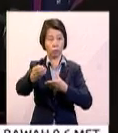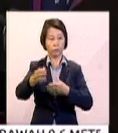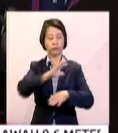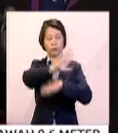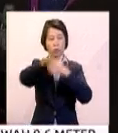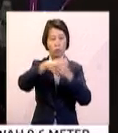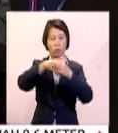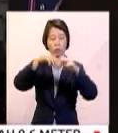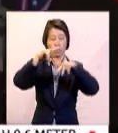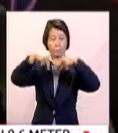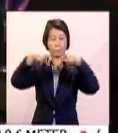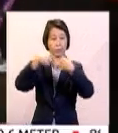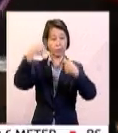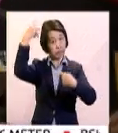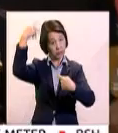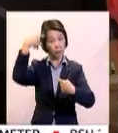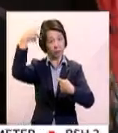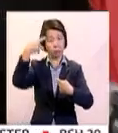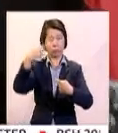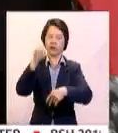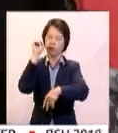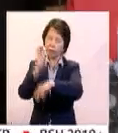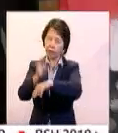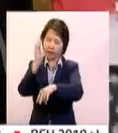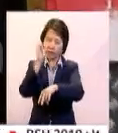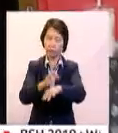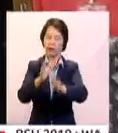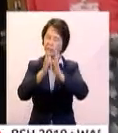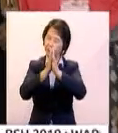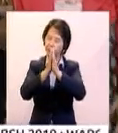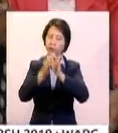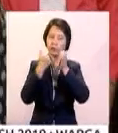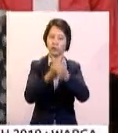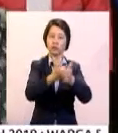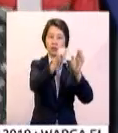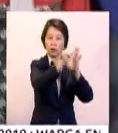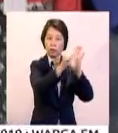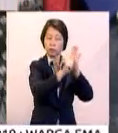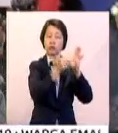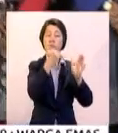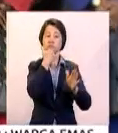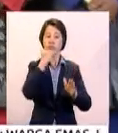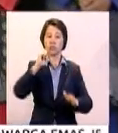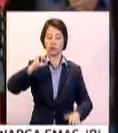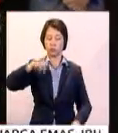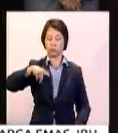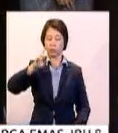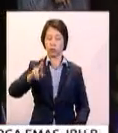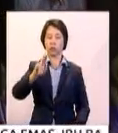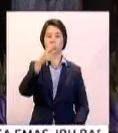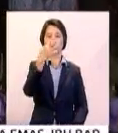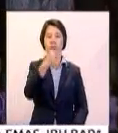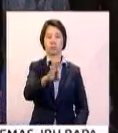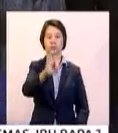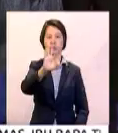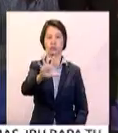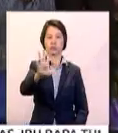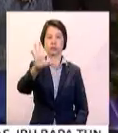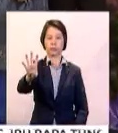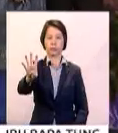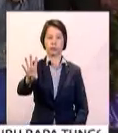parti politik terlibat dalam PRK Semenyih dinasihatkan supaya mematuhi Akta Kesalahan Pilihan Raya 1954.